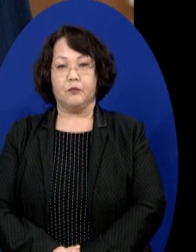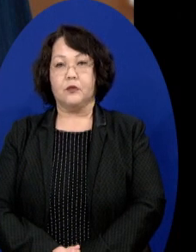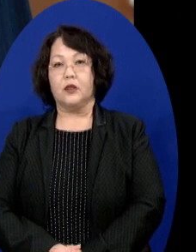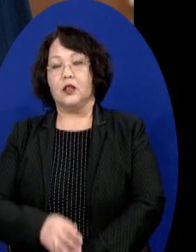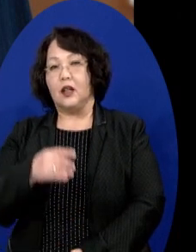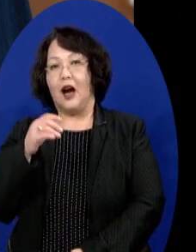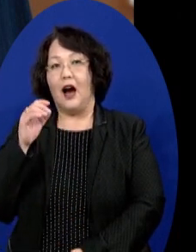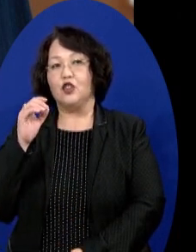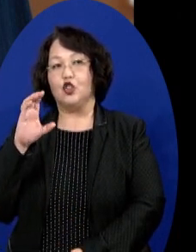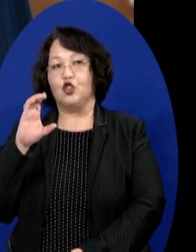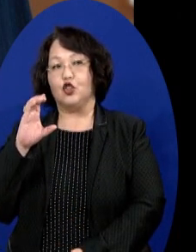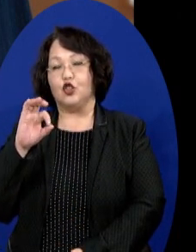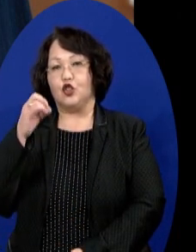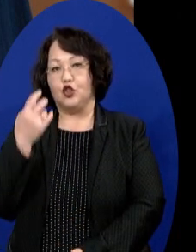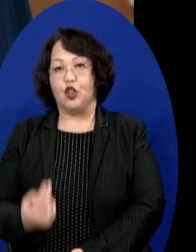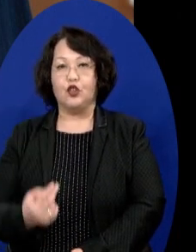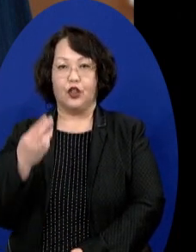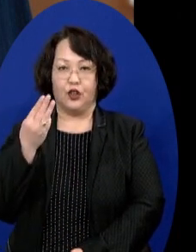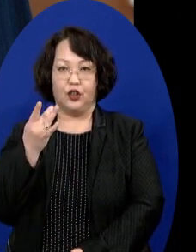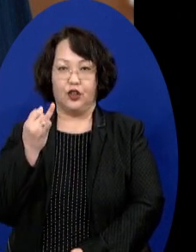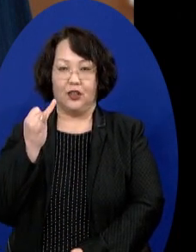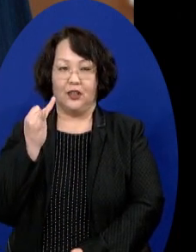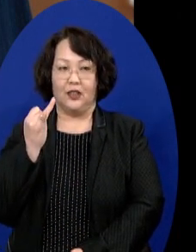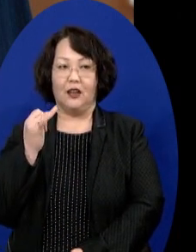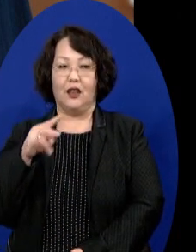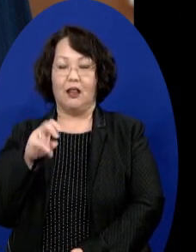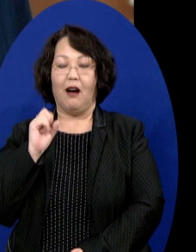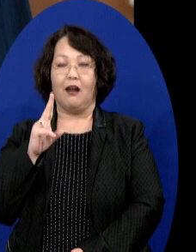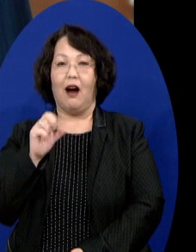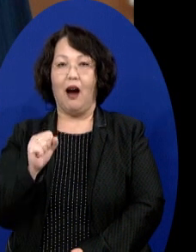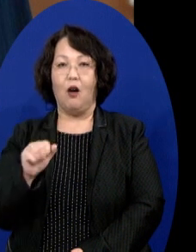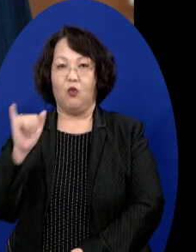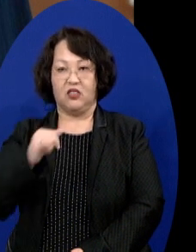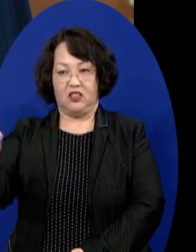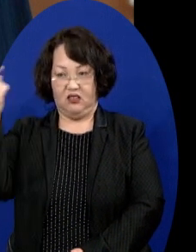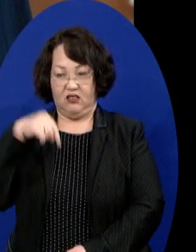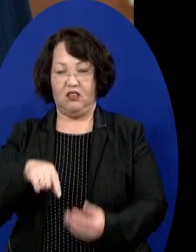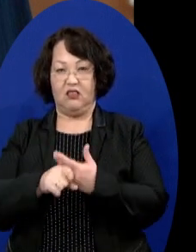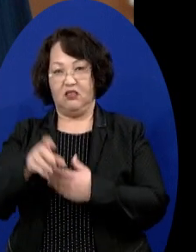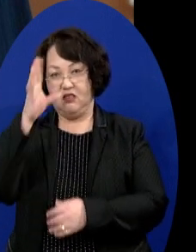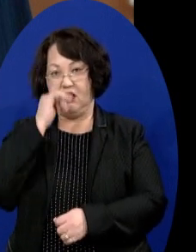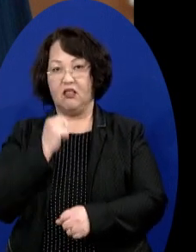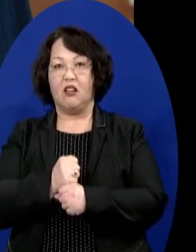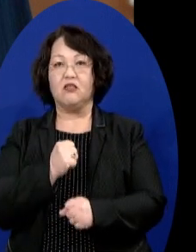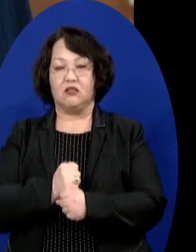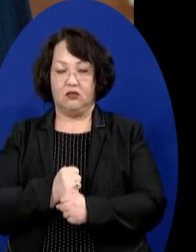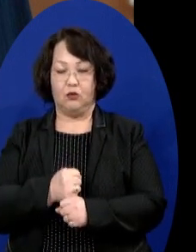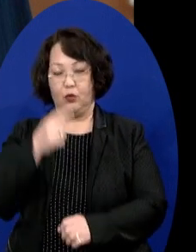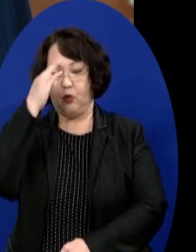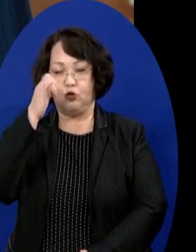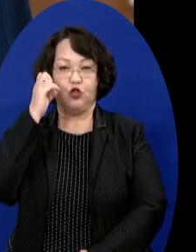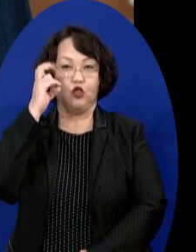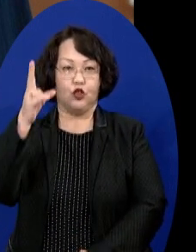Бүгд найрамдах ардчилсан социалист Шри-Ланка улсаас хавсран суух онц бөгөөд бүрэн эрхэт элчин сайд Палита Кохона Монгол улсын